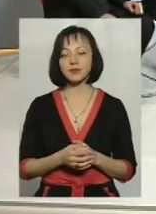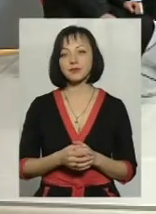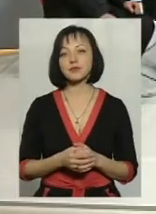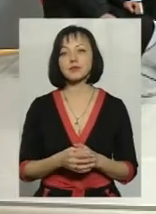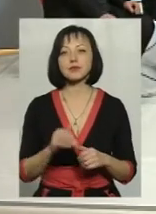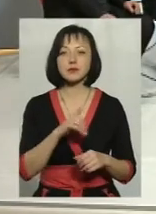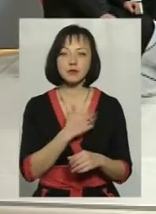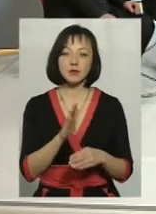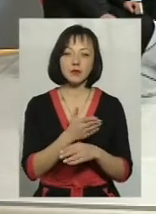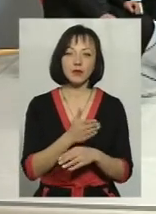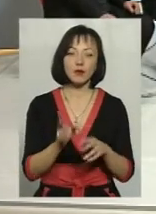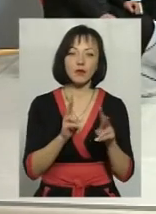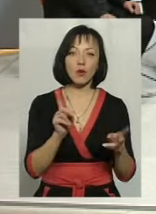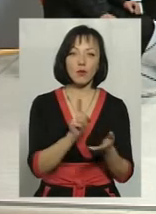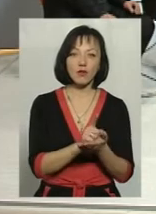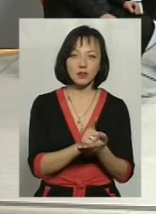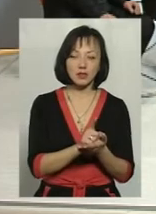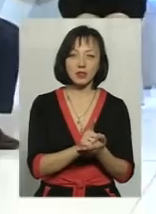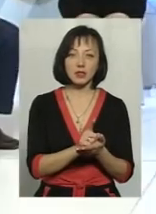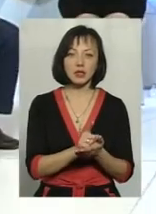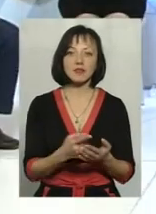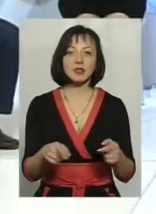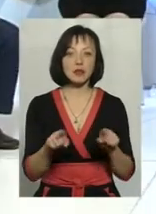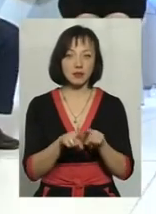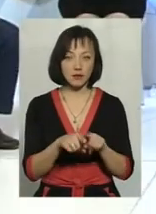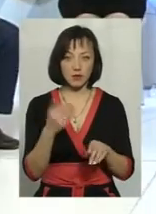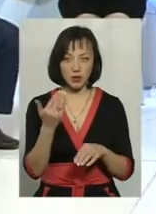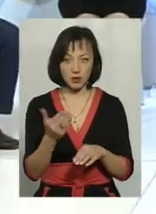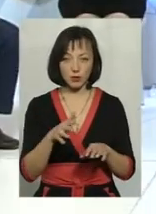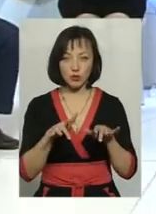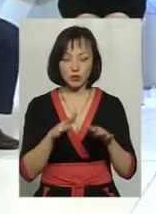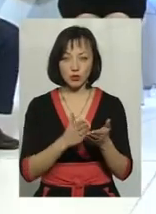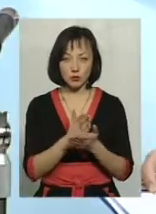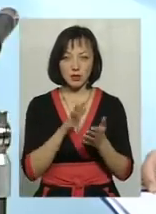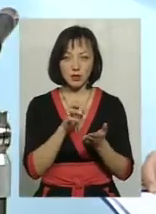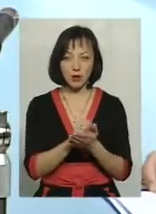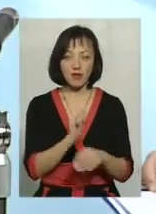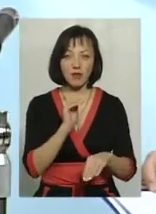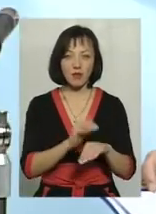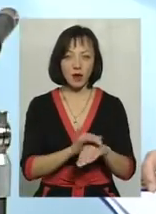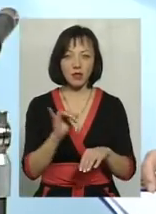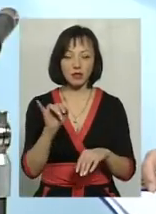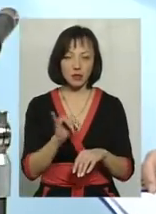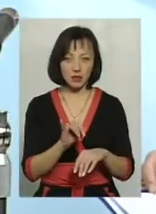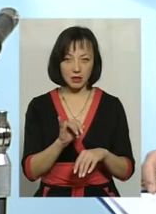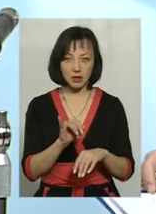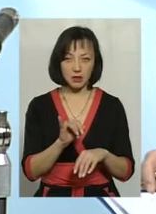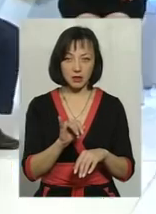чітко розділити, в кого є які обов'язки. Тобто це ж все-таки ваша служба займається тим, щоб виявляти і